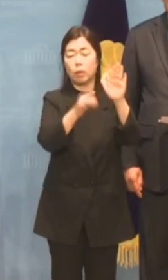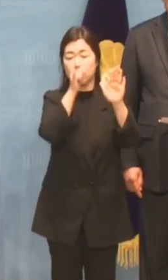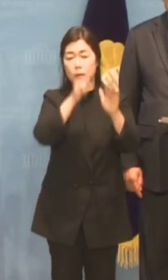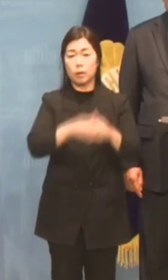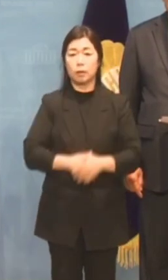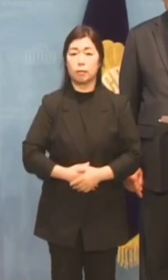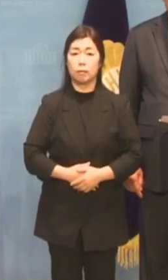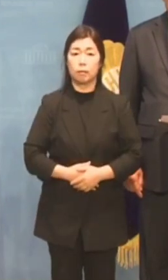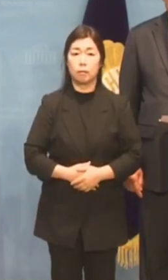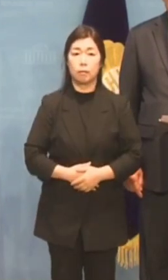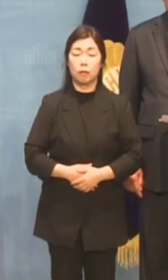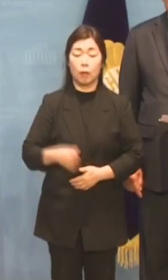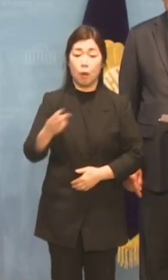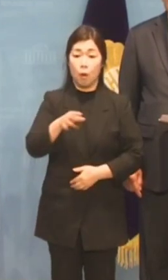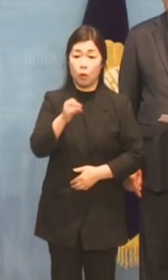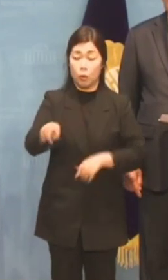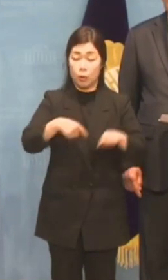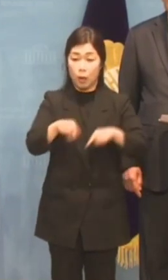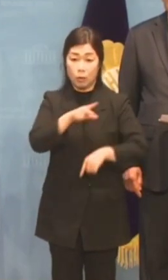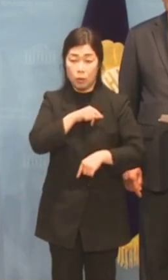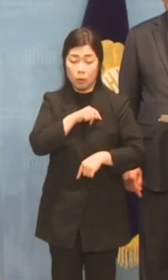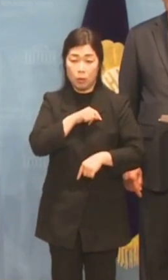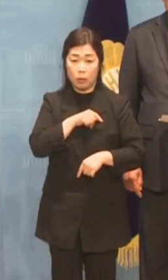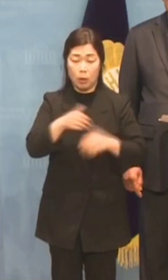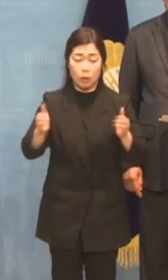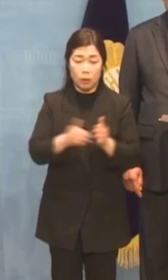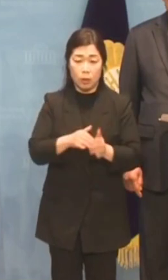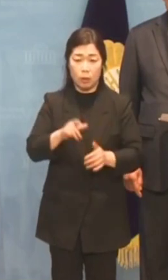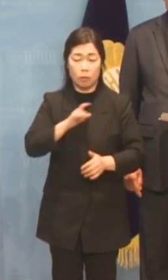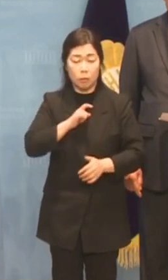장관은 여당 의원조차